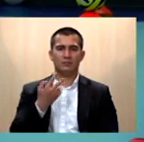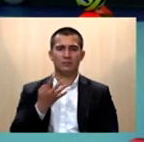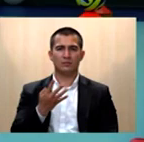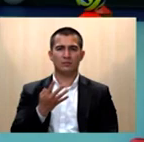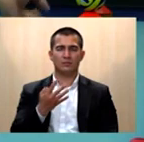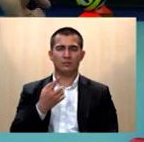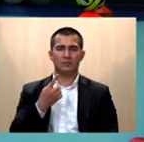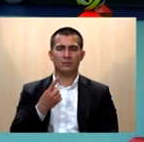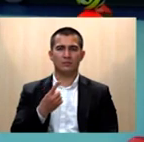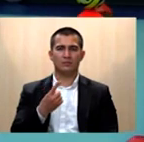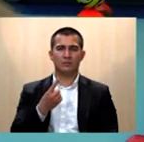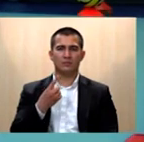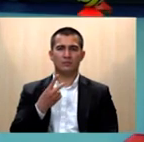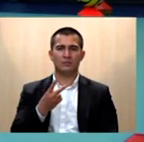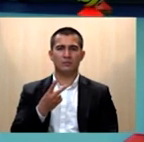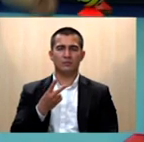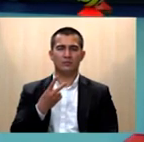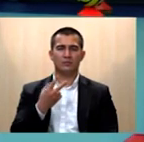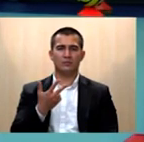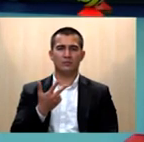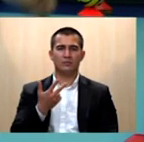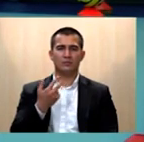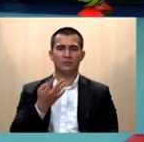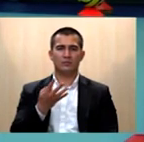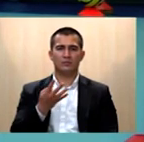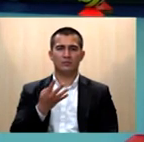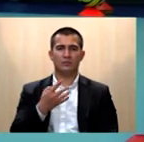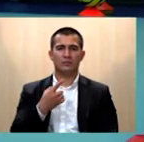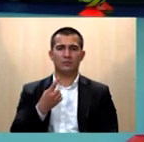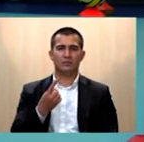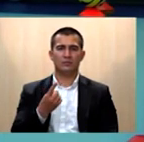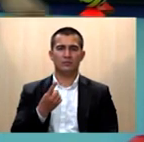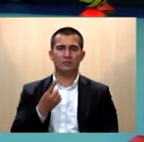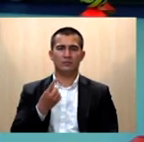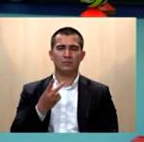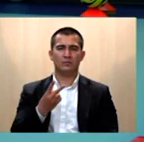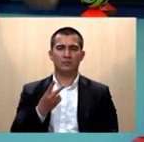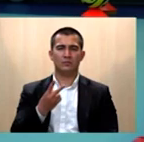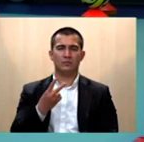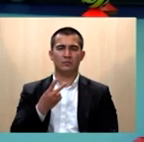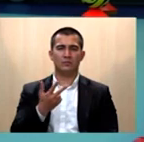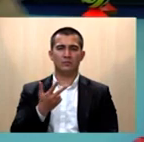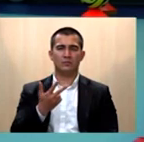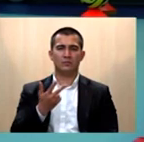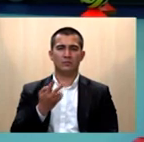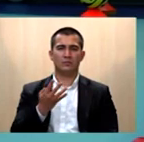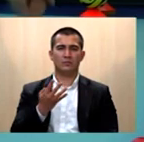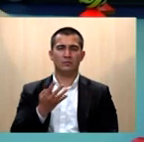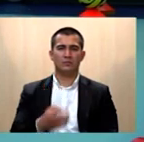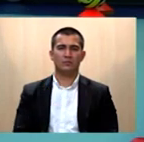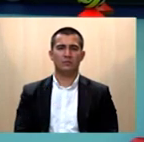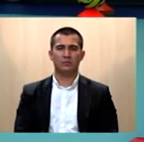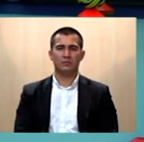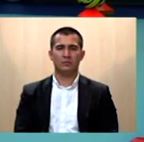3 4 ichkariga 1 2 3 4 tashqariga 1 2 3